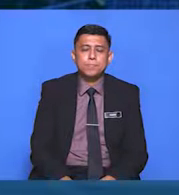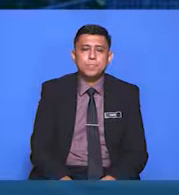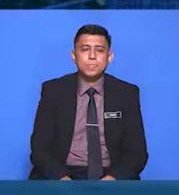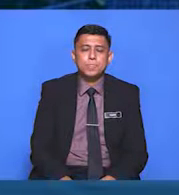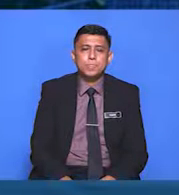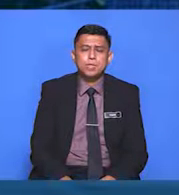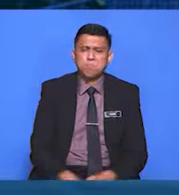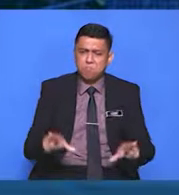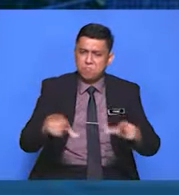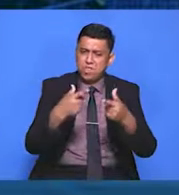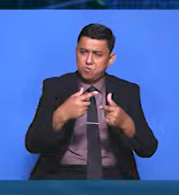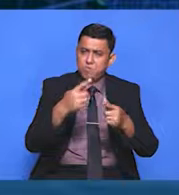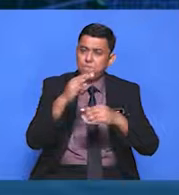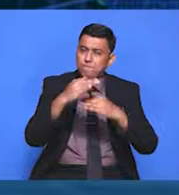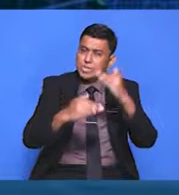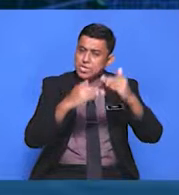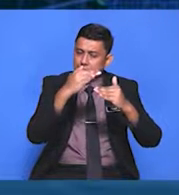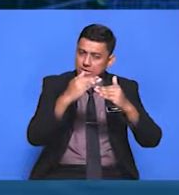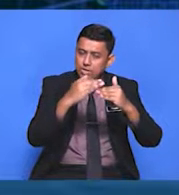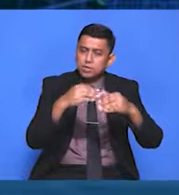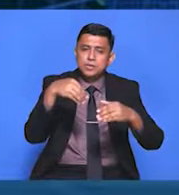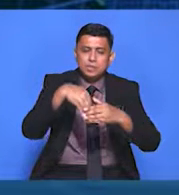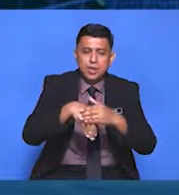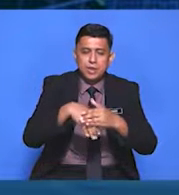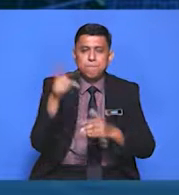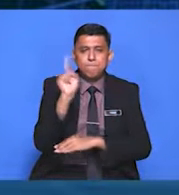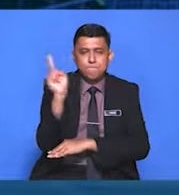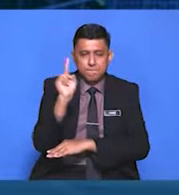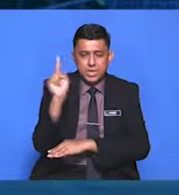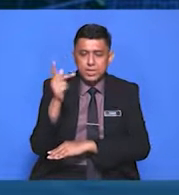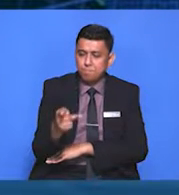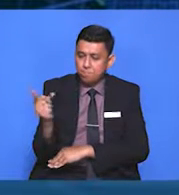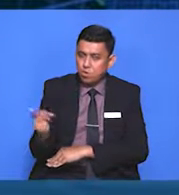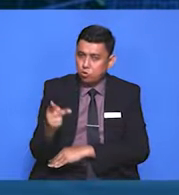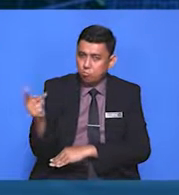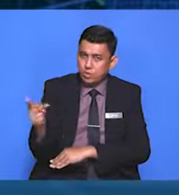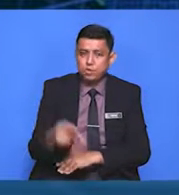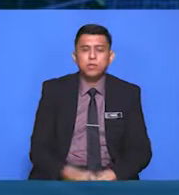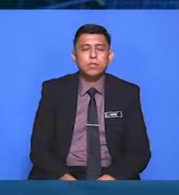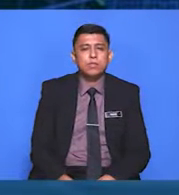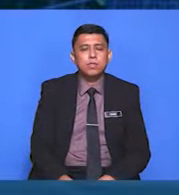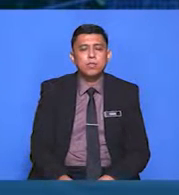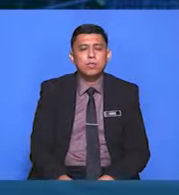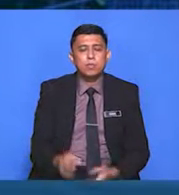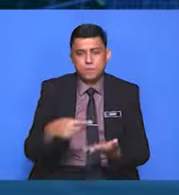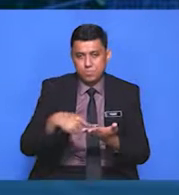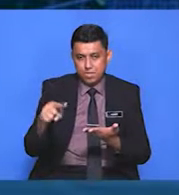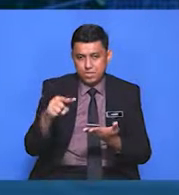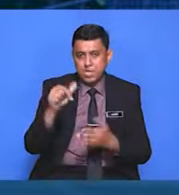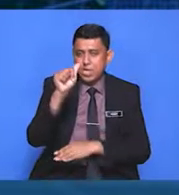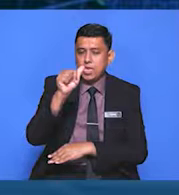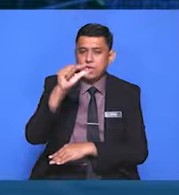Apabila berlaku peningkatan dalam mana-mana komponen perbelanjaan aggregate